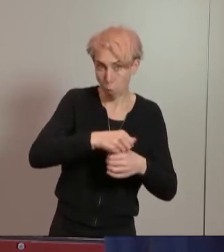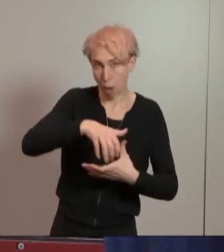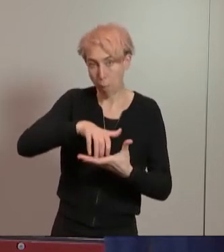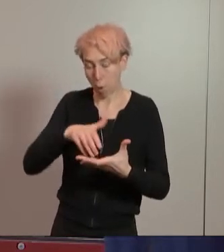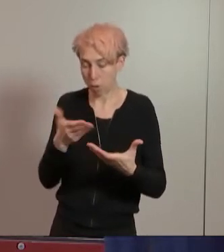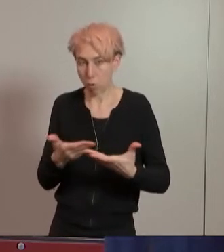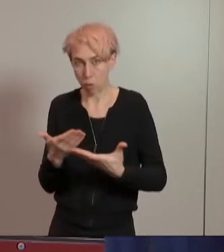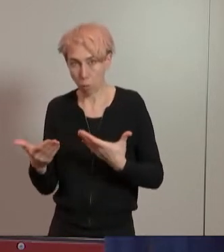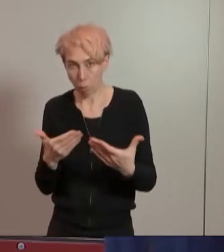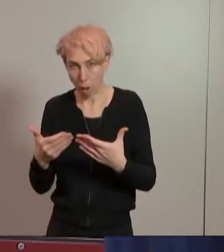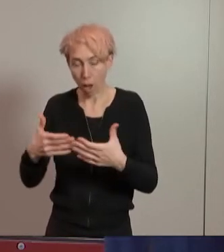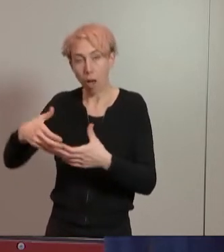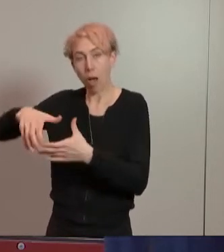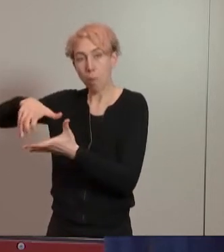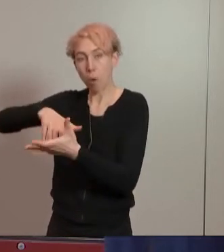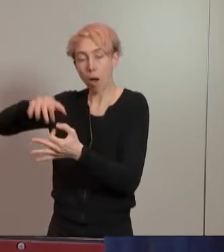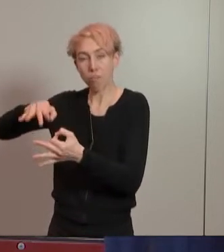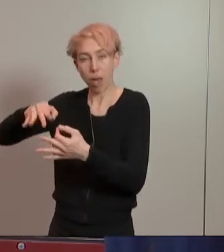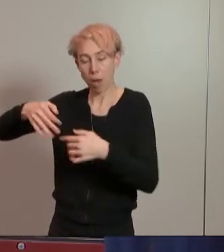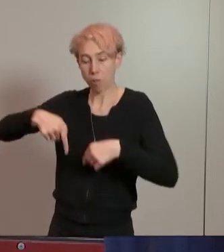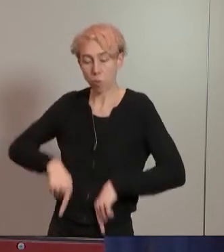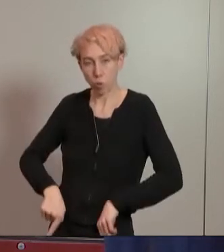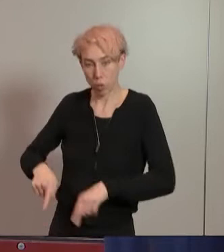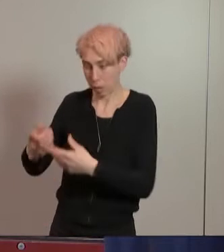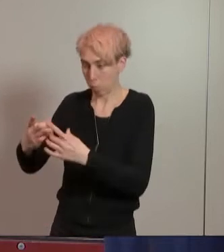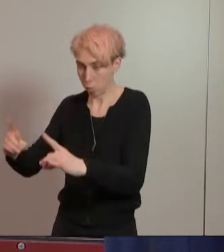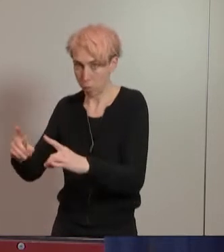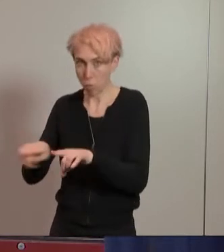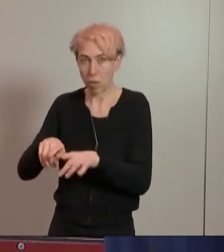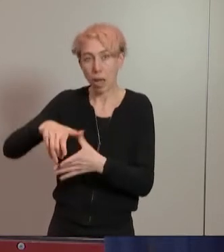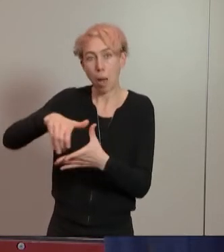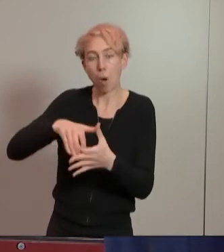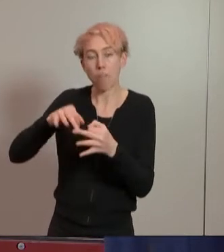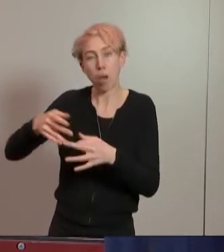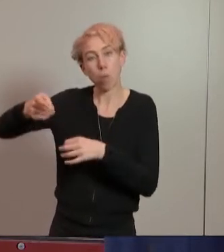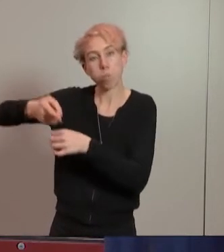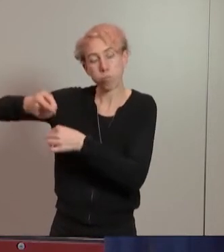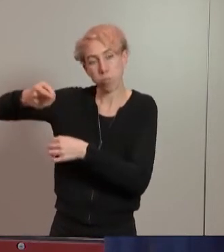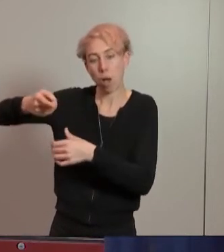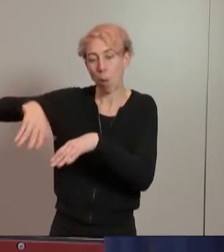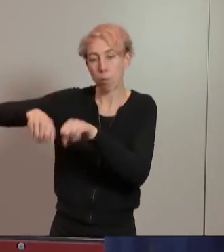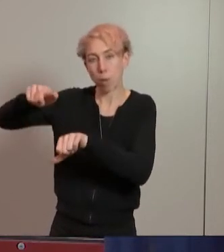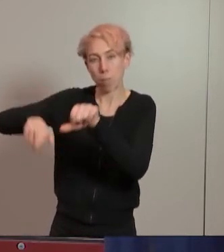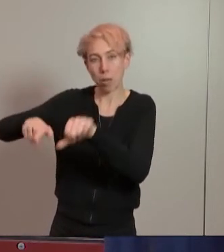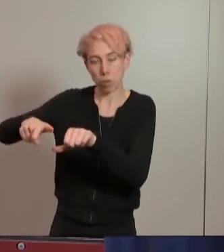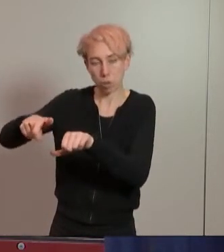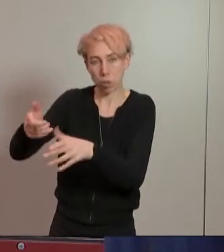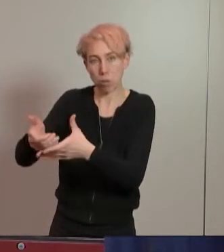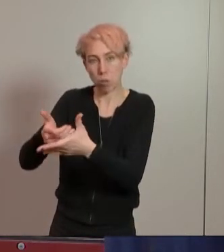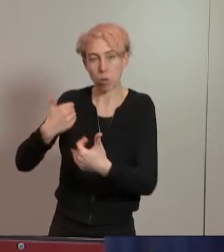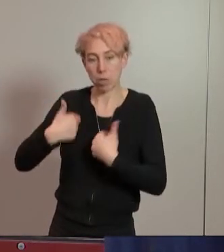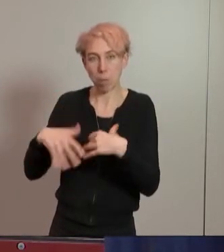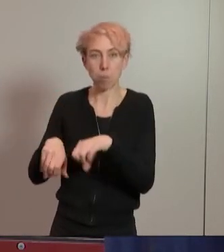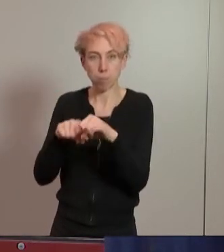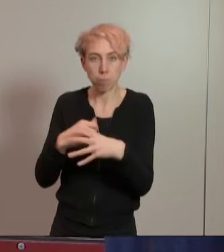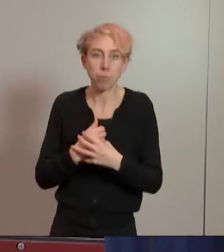rapport sur les fonctionnaires mis à disposition et le rapport sur l'obligation d'emploi des travailleurs handicapés. Il permet